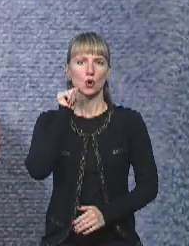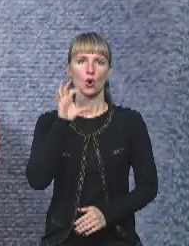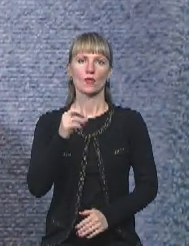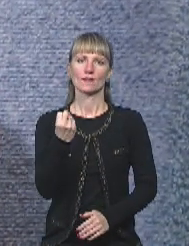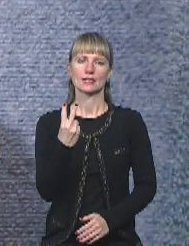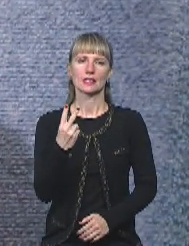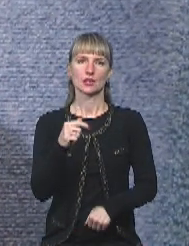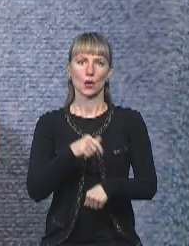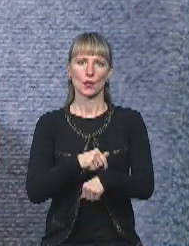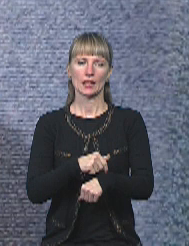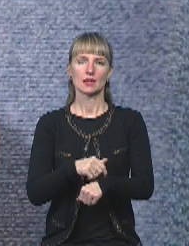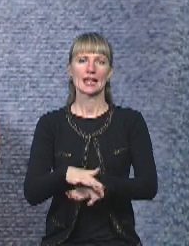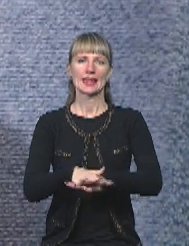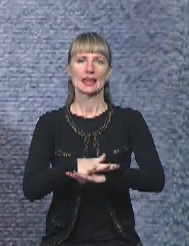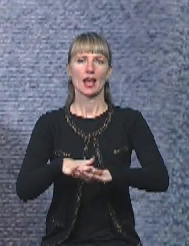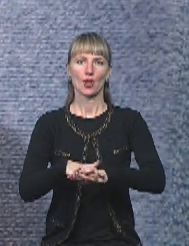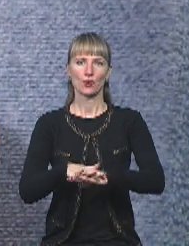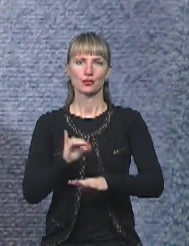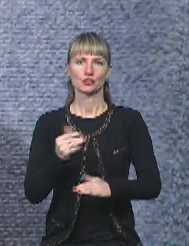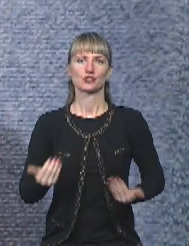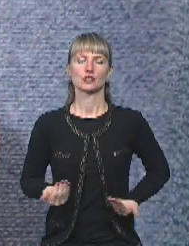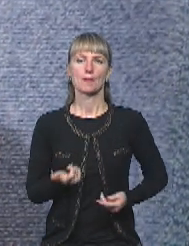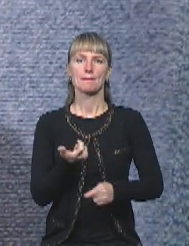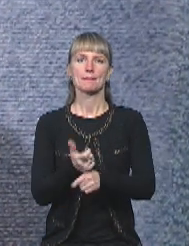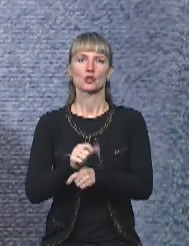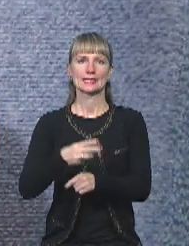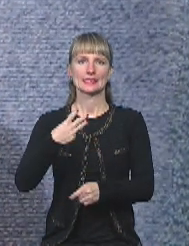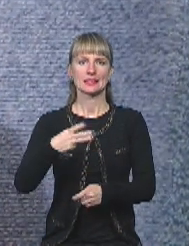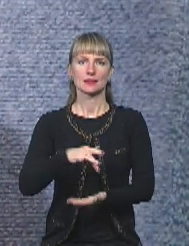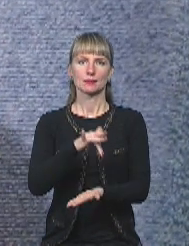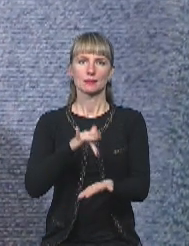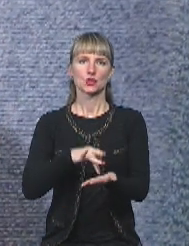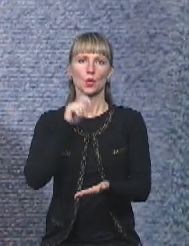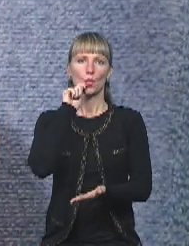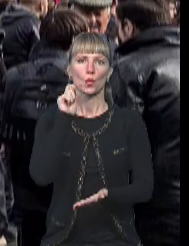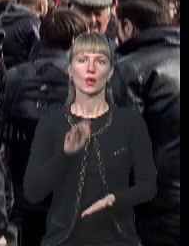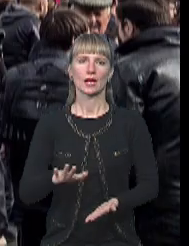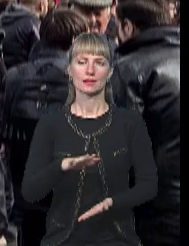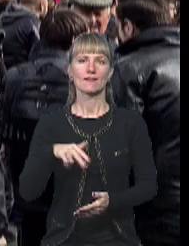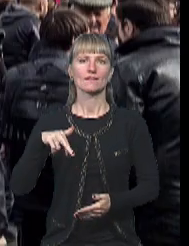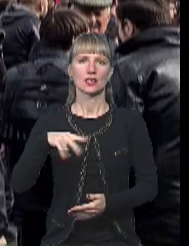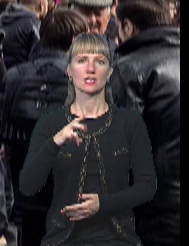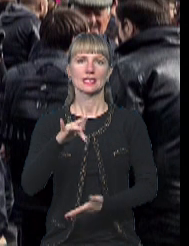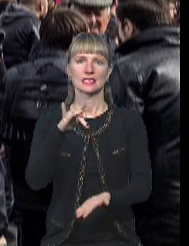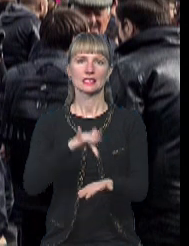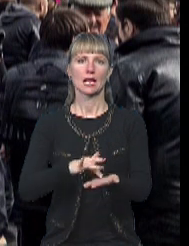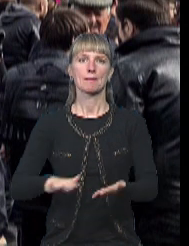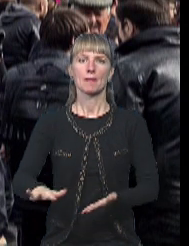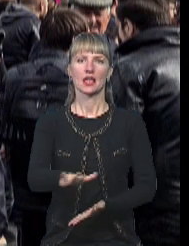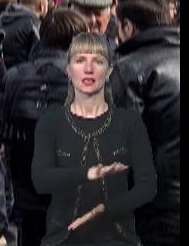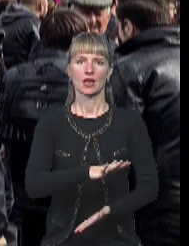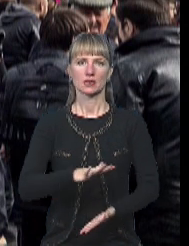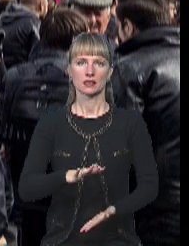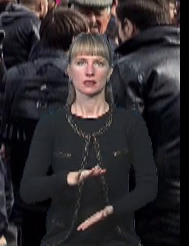годині, народ, жителі понад 30 міст України, вийшли на центральні